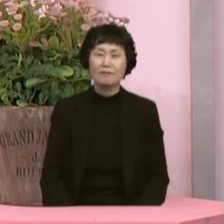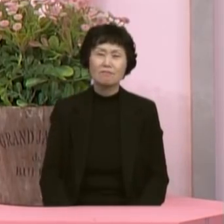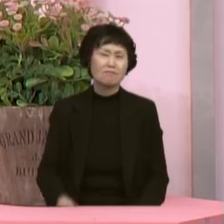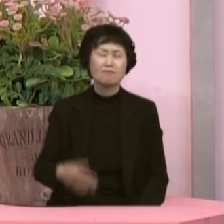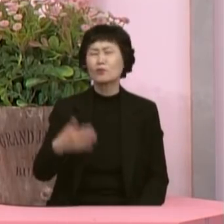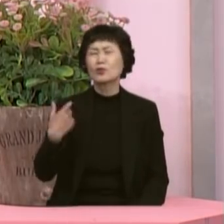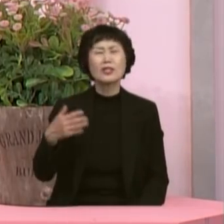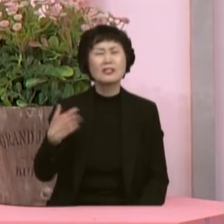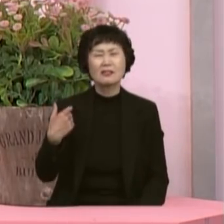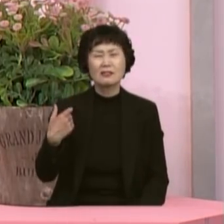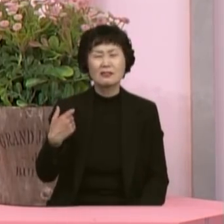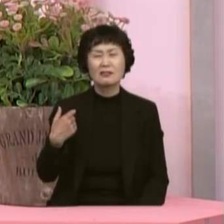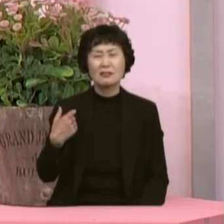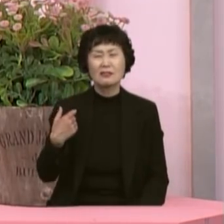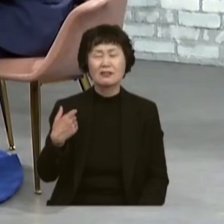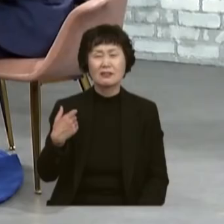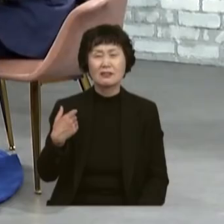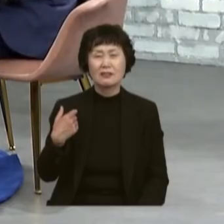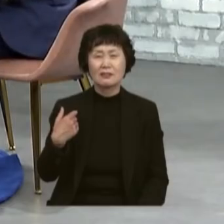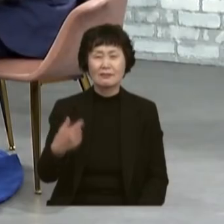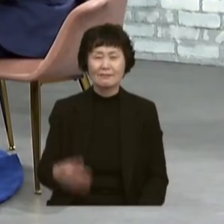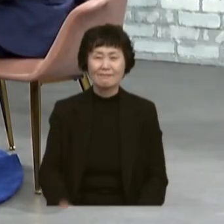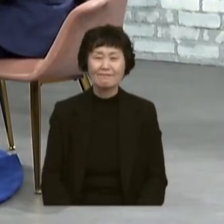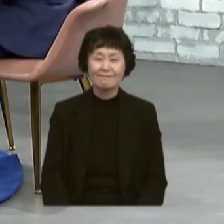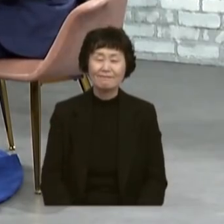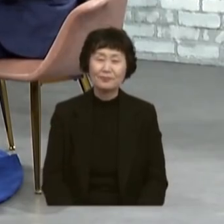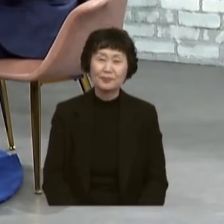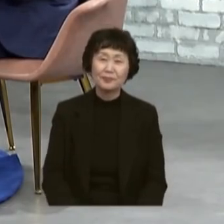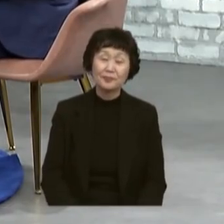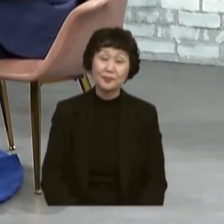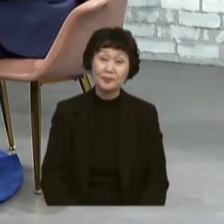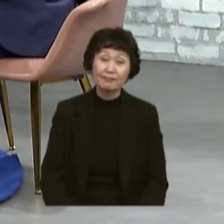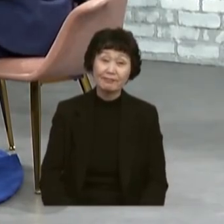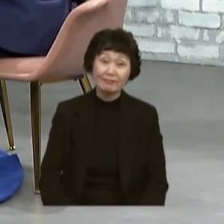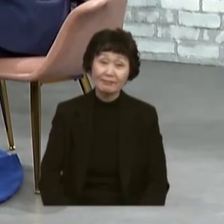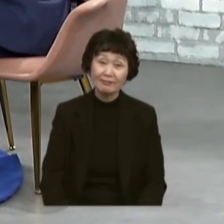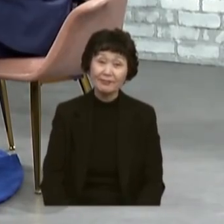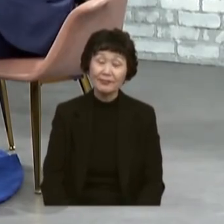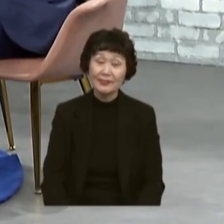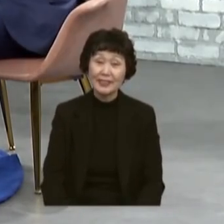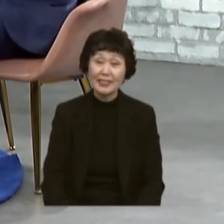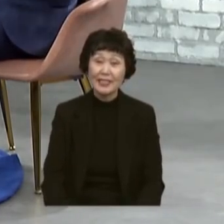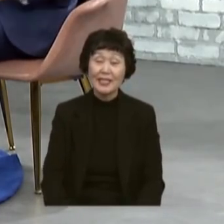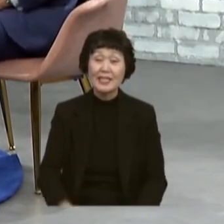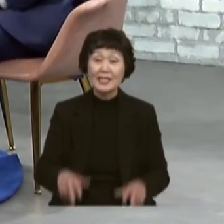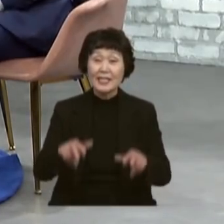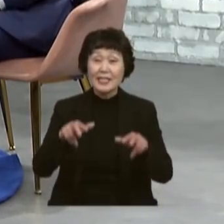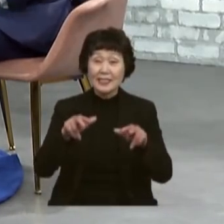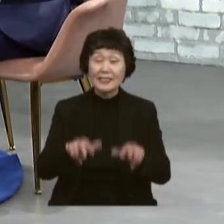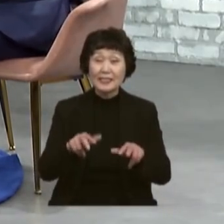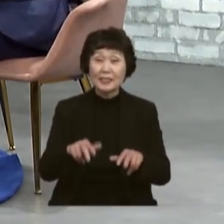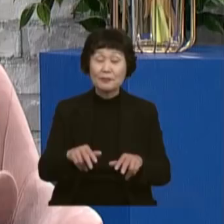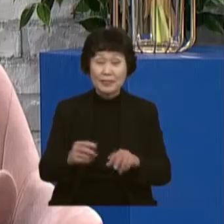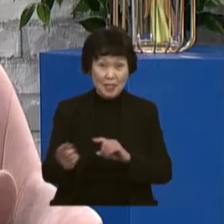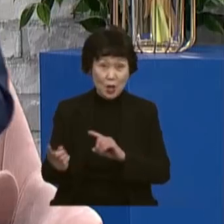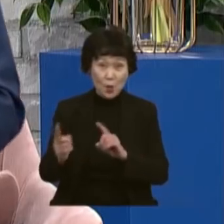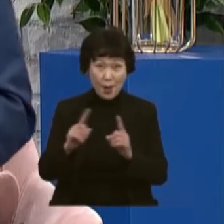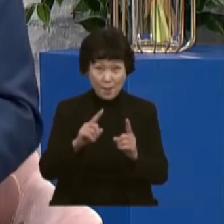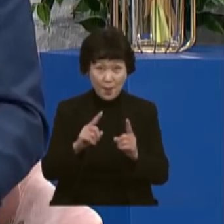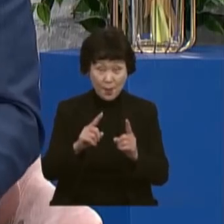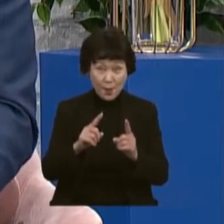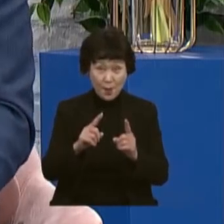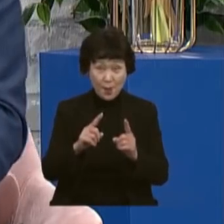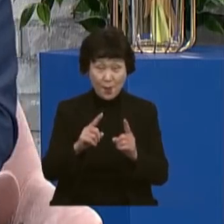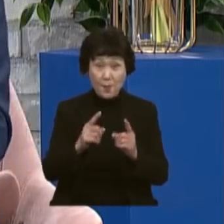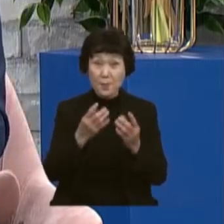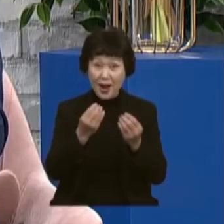모르겠어요. 가봐야 알겠어. 장로님, 그 지금 이제는 다 이제 회복이 됐어요, 그죠? 회복이